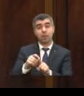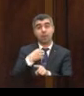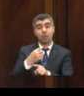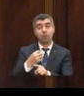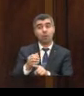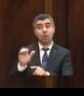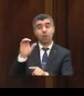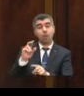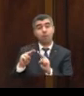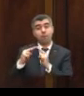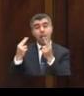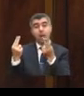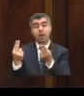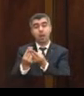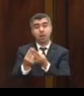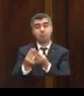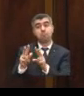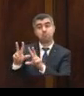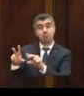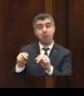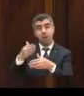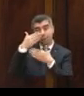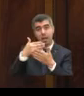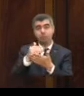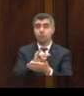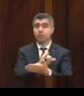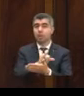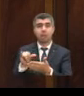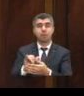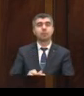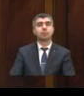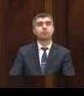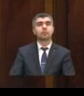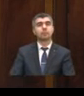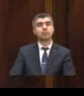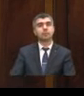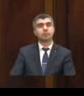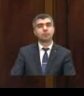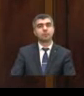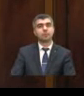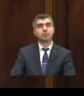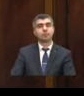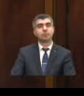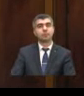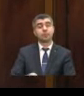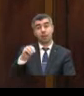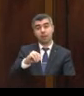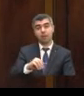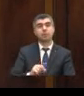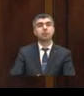الدولي على مستوى الدول والاتحادات الكبرى. كما يتجسد في